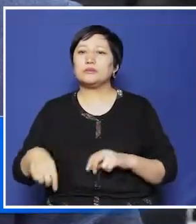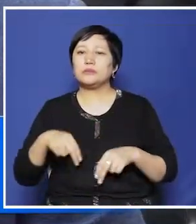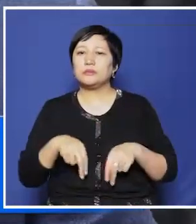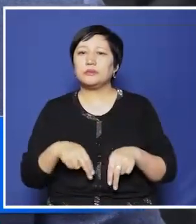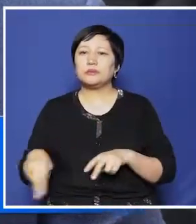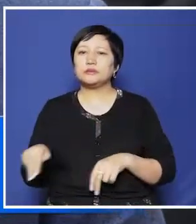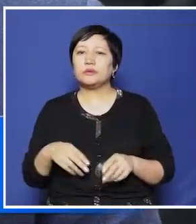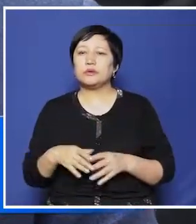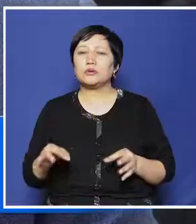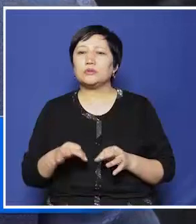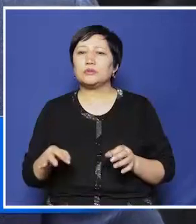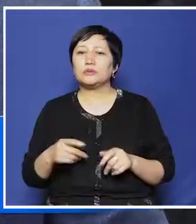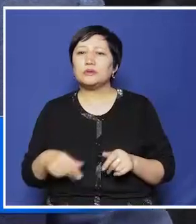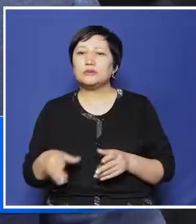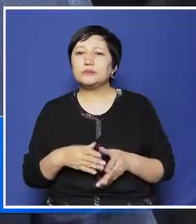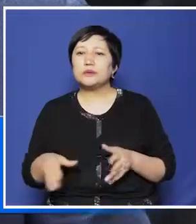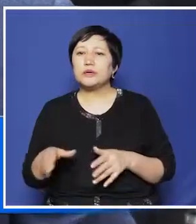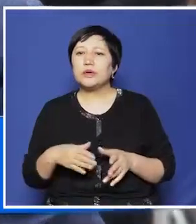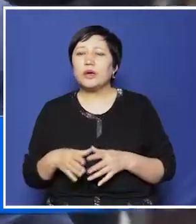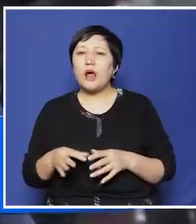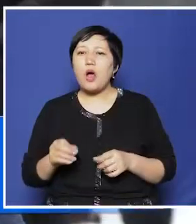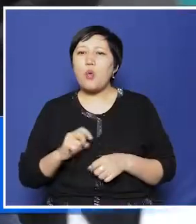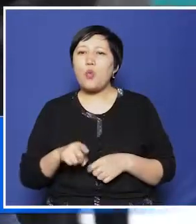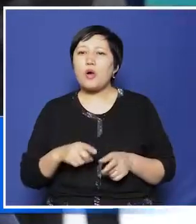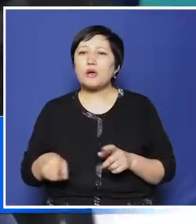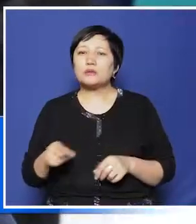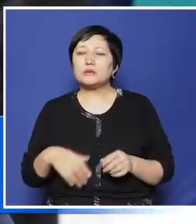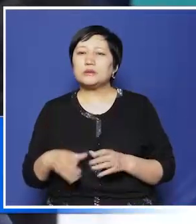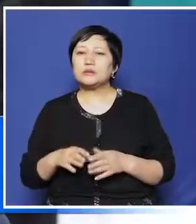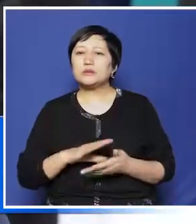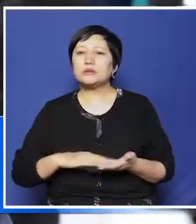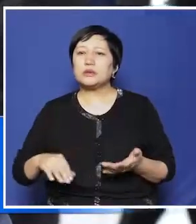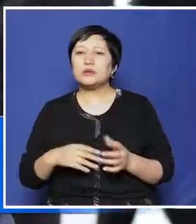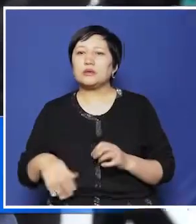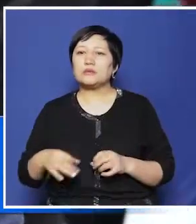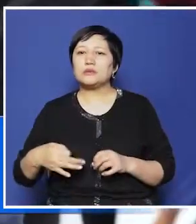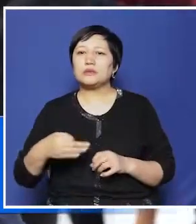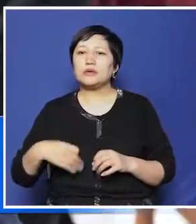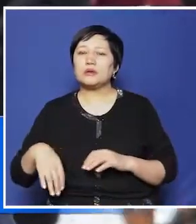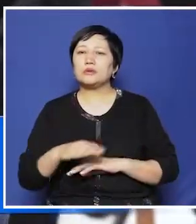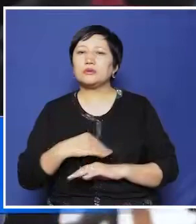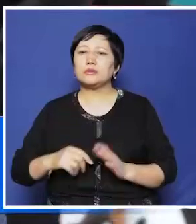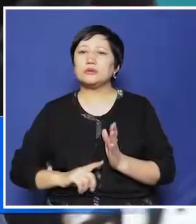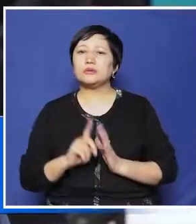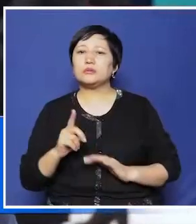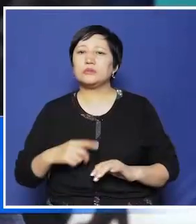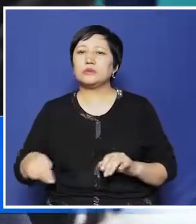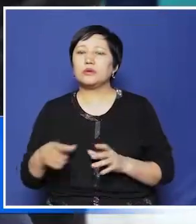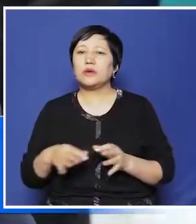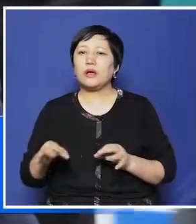басшысы ұлықтау рәсімінде бірінші указды, жарлықты ауылды дамыту жөнінде жарлық қойды. Сондықтан